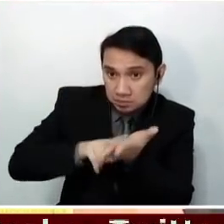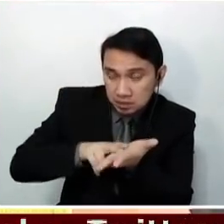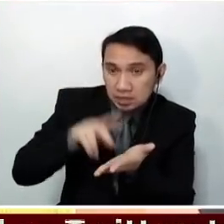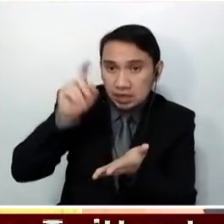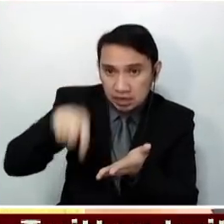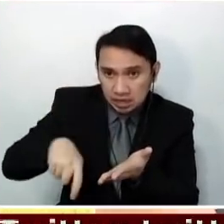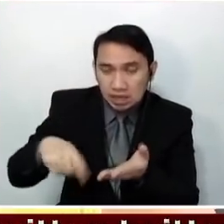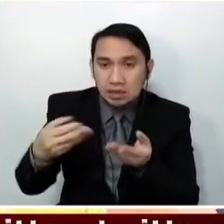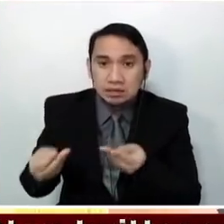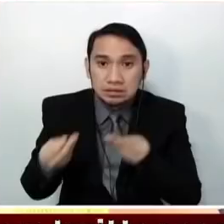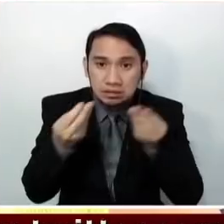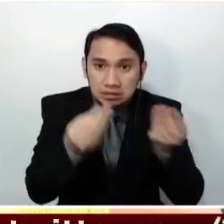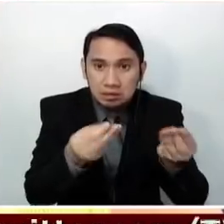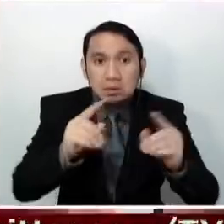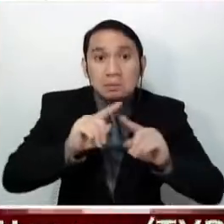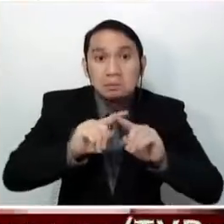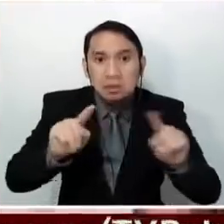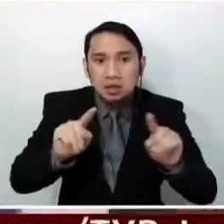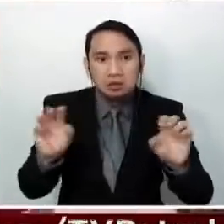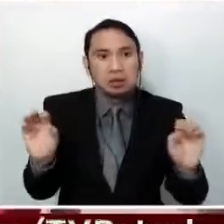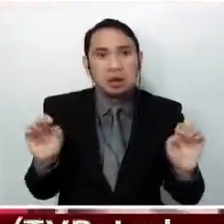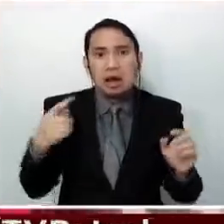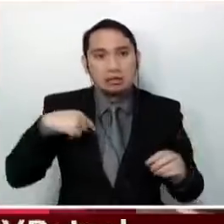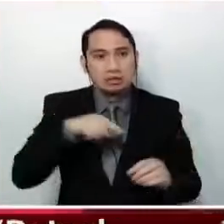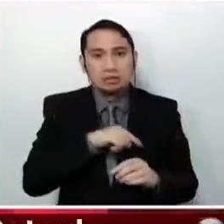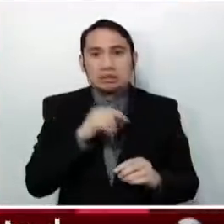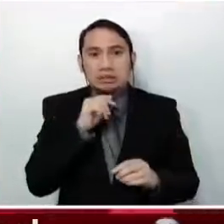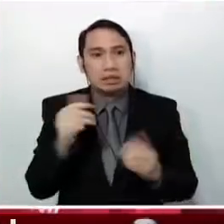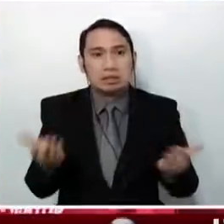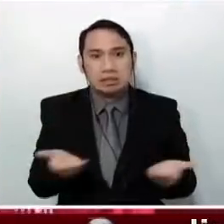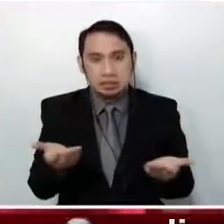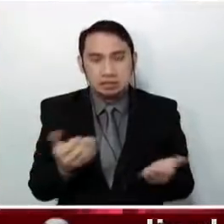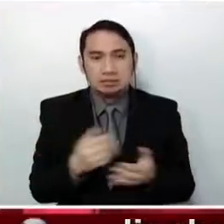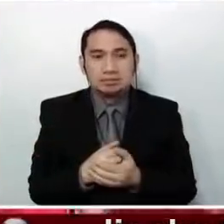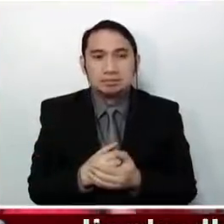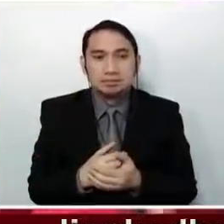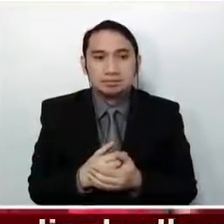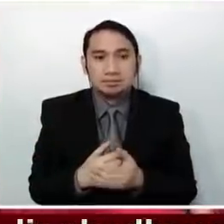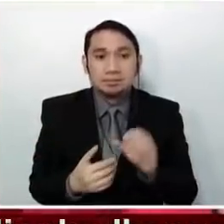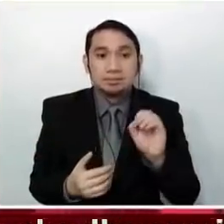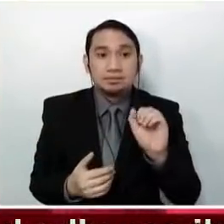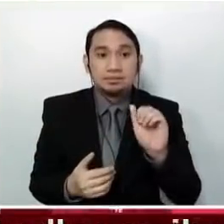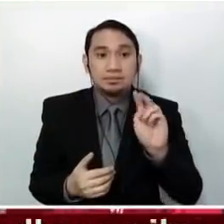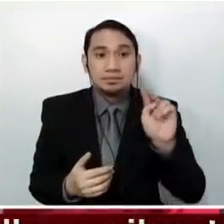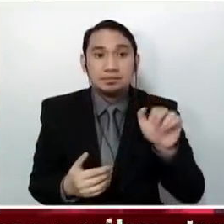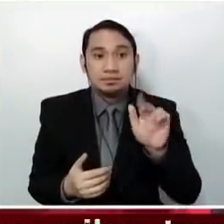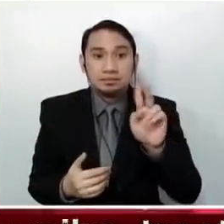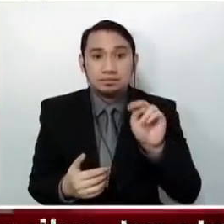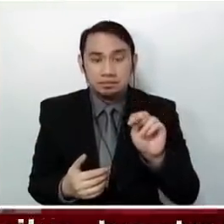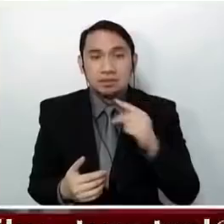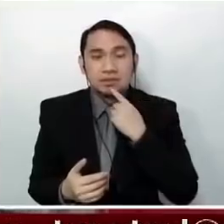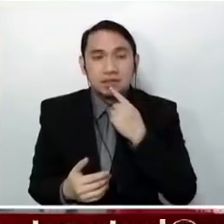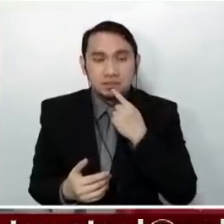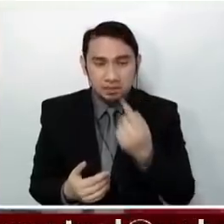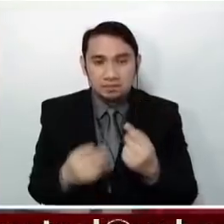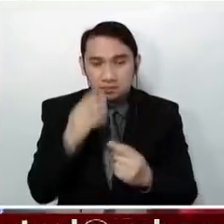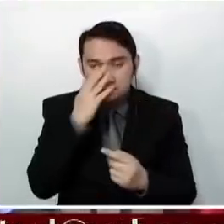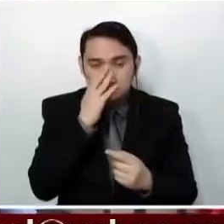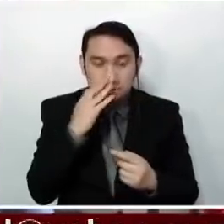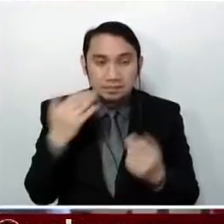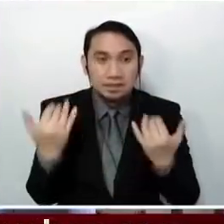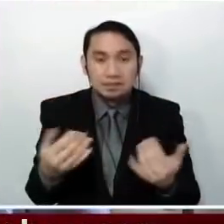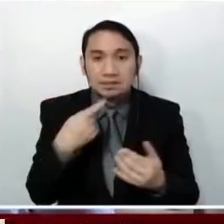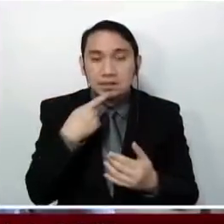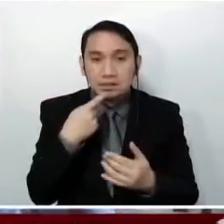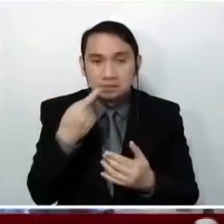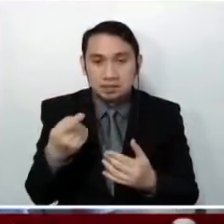agad, kaso wala po kami dito. Ayon kay San Juan City Mayor Francis Zamora, inabisuhan sila sa pulong ng Metro